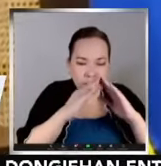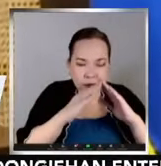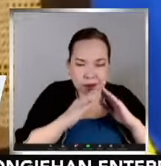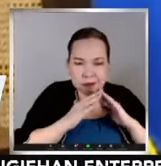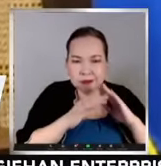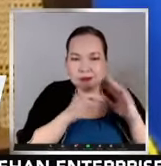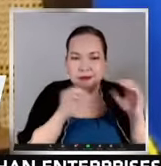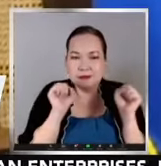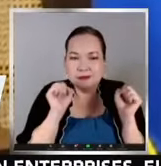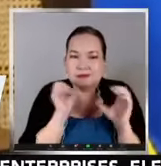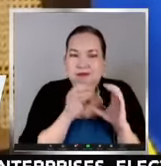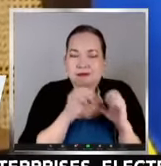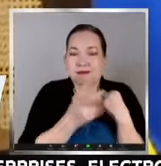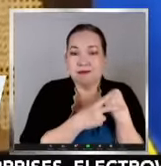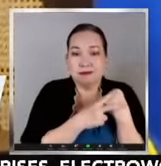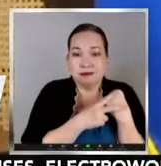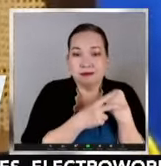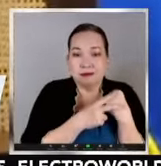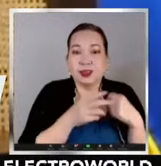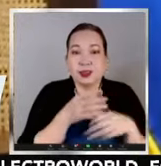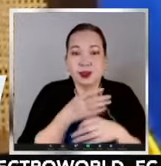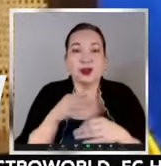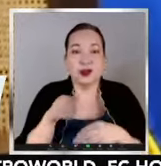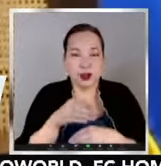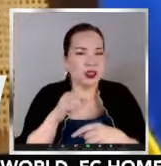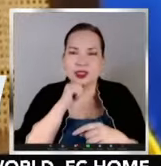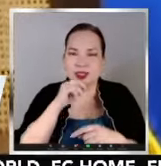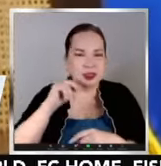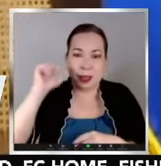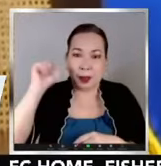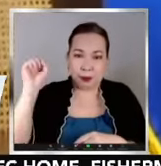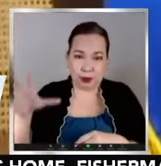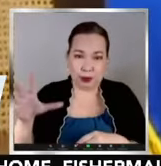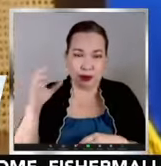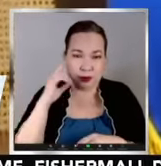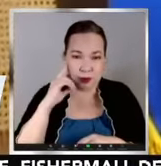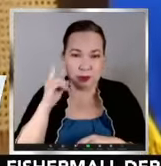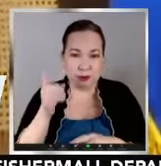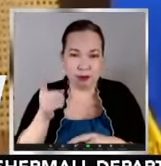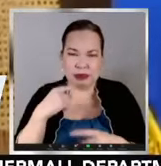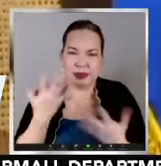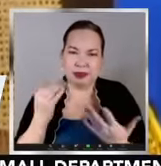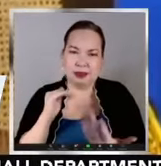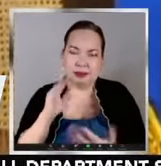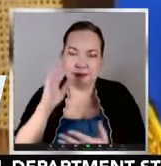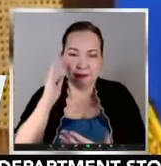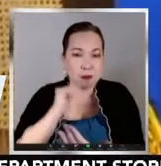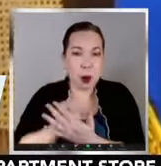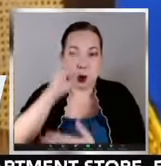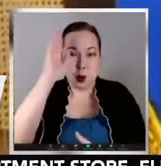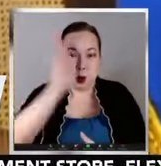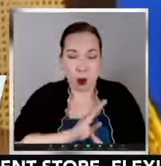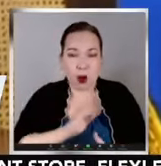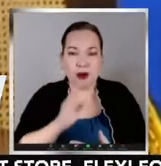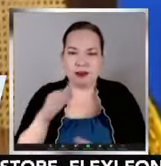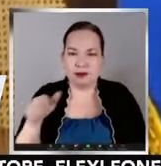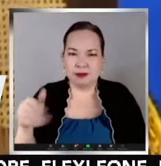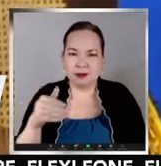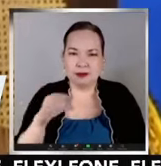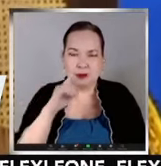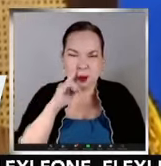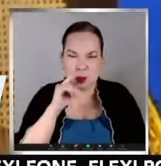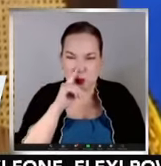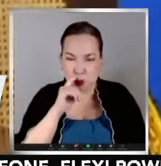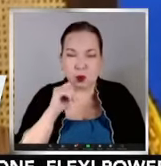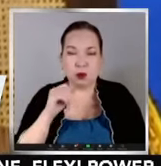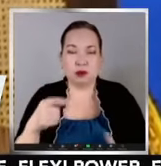natin kailangan itapon ang maraming nasisira at napapanis na isda. Kung